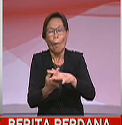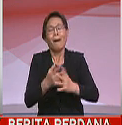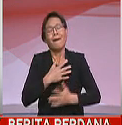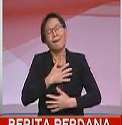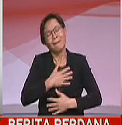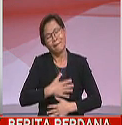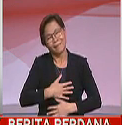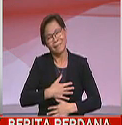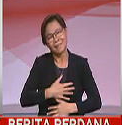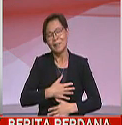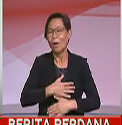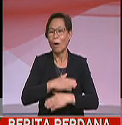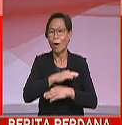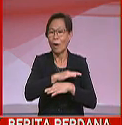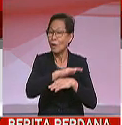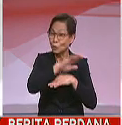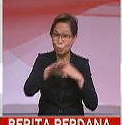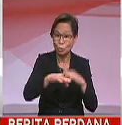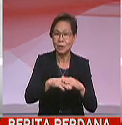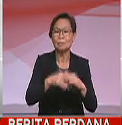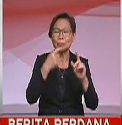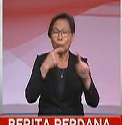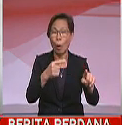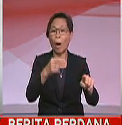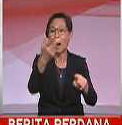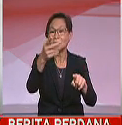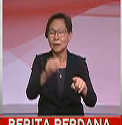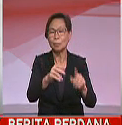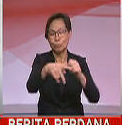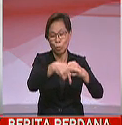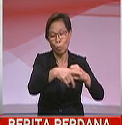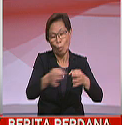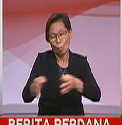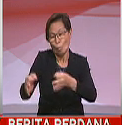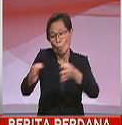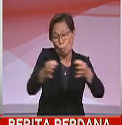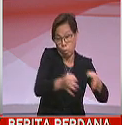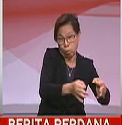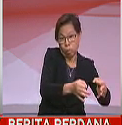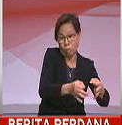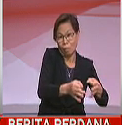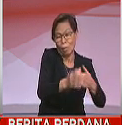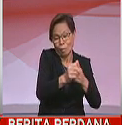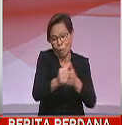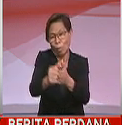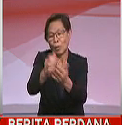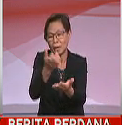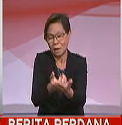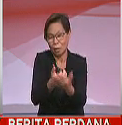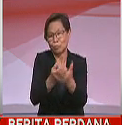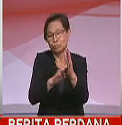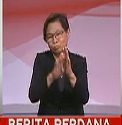seluruh pemain industri. Dalam respons kepada RTM, Proton berkata pelanjutan itu menjadi antara pemangkin dalam memacu